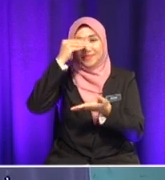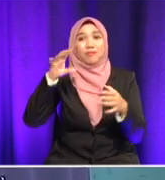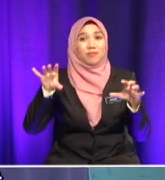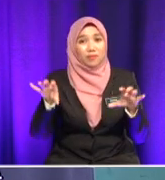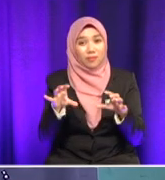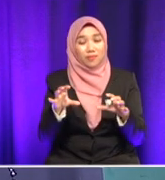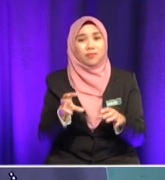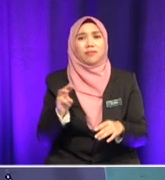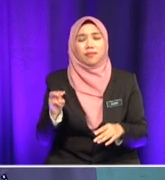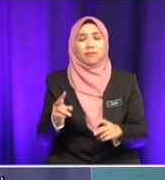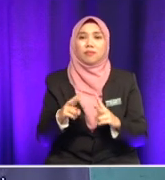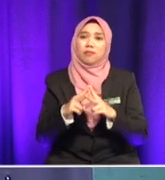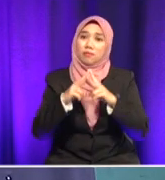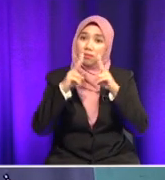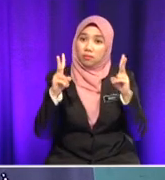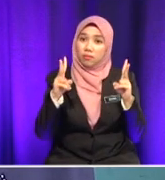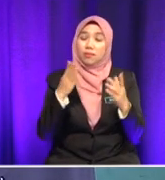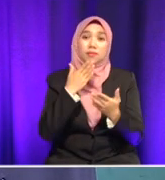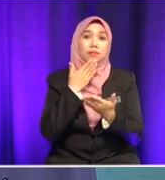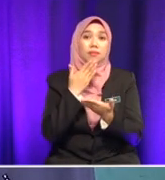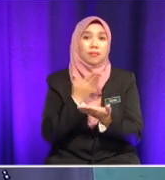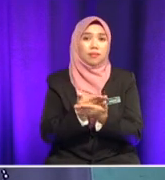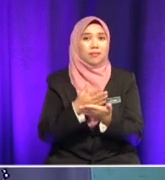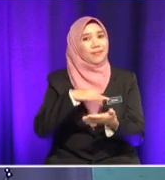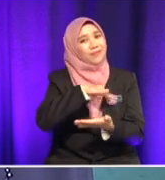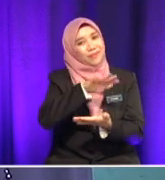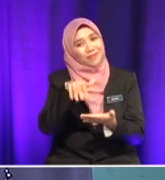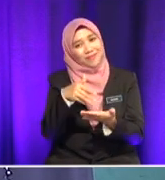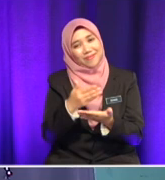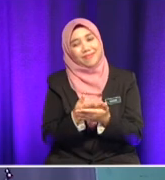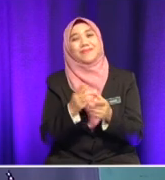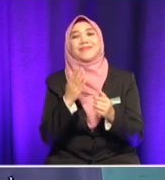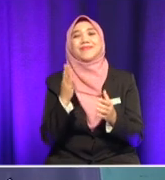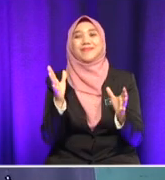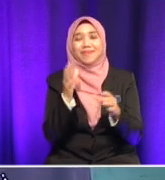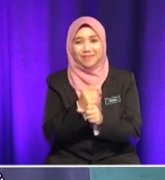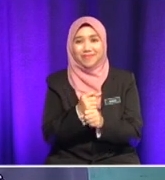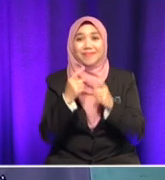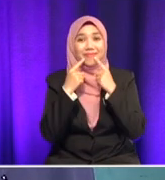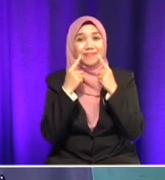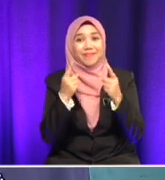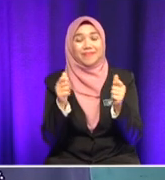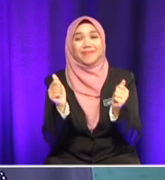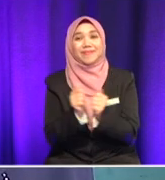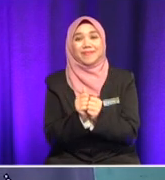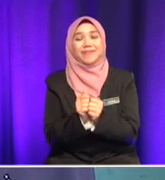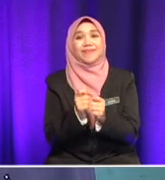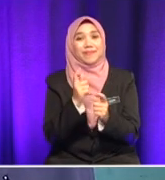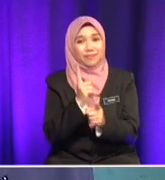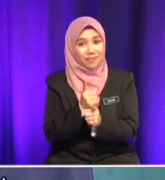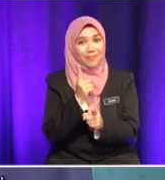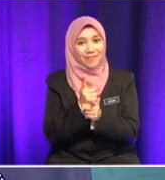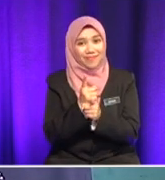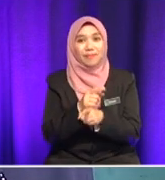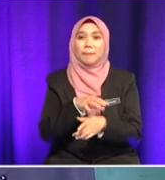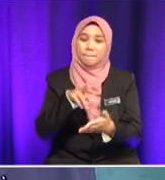murid-murid ini sangat bau sangat baik semuanya dapat menjawab dengan tepat membaca dengan intonasi yang